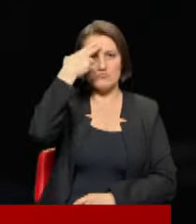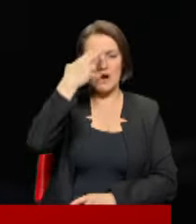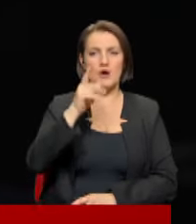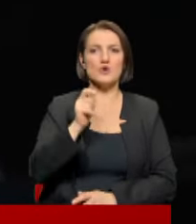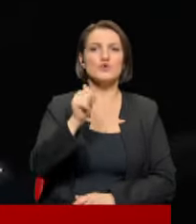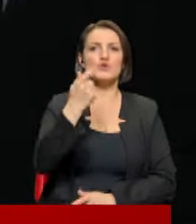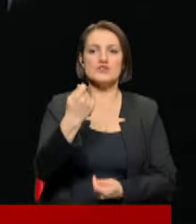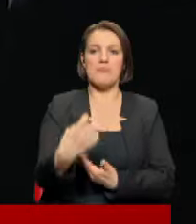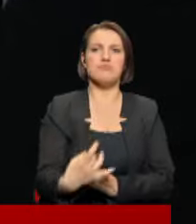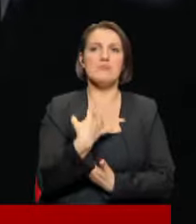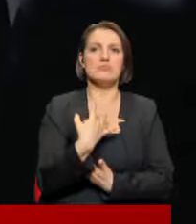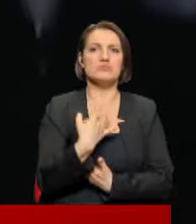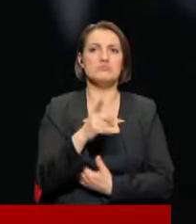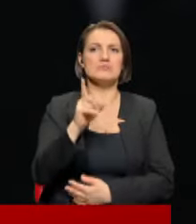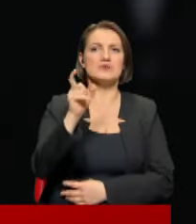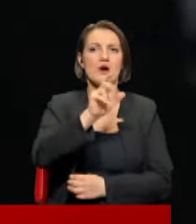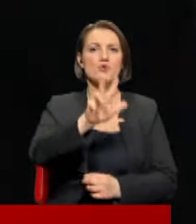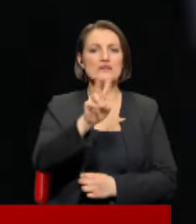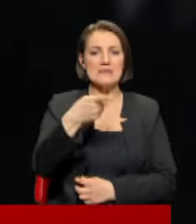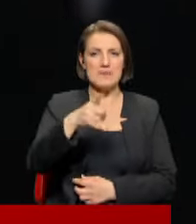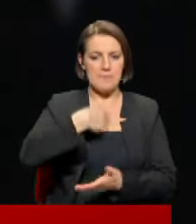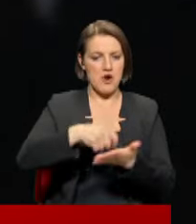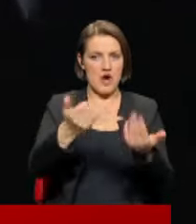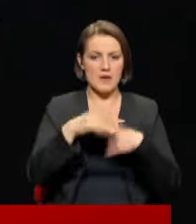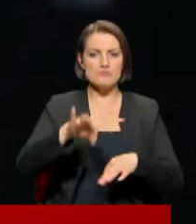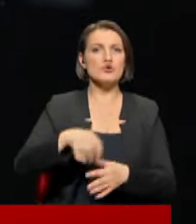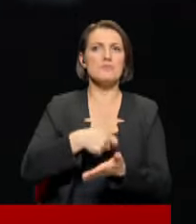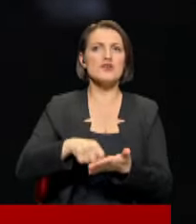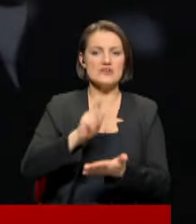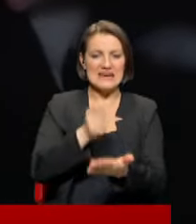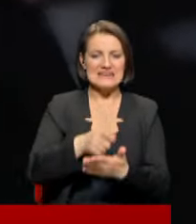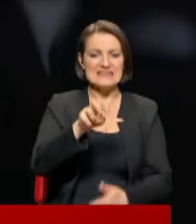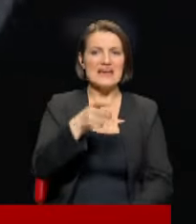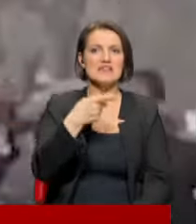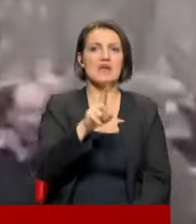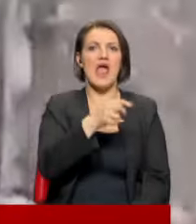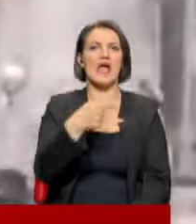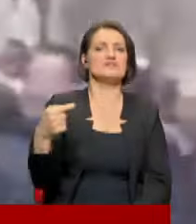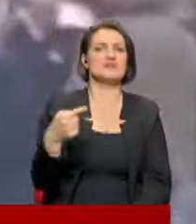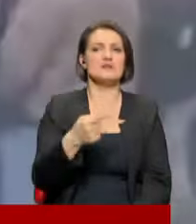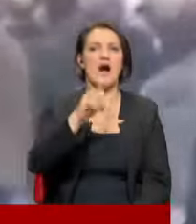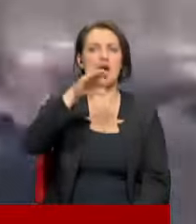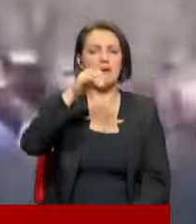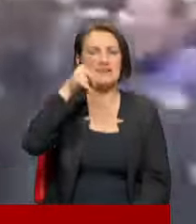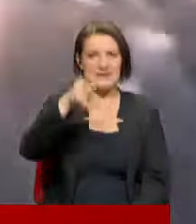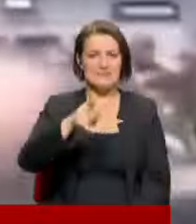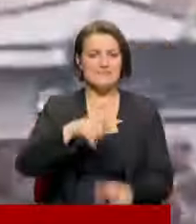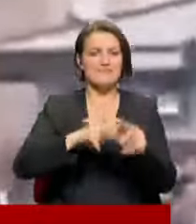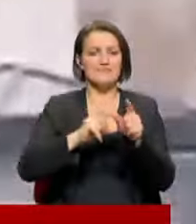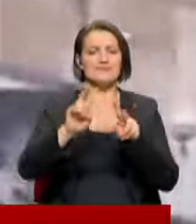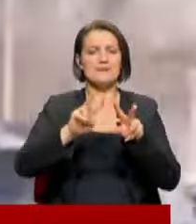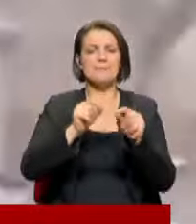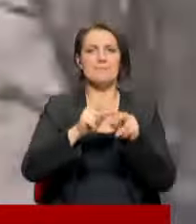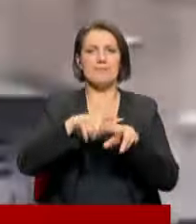işten çıkardılar abi. Geçen ay 32 bin lira gibi para yattı. Bugün ise maaşımız yattığında 8 bin lira eksikti. AK Partili Asım Balcı tarafından